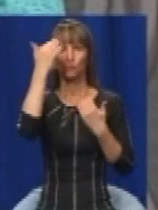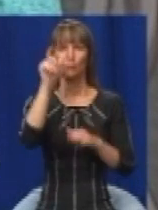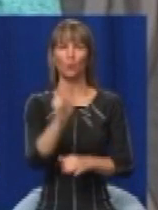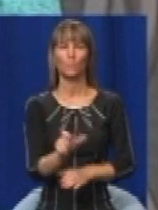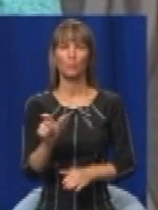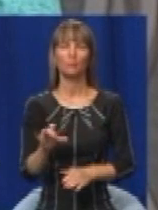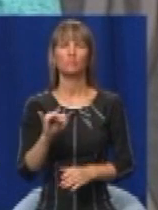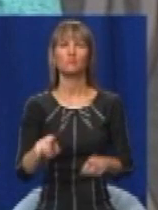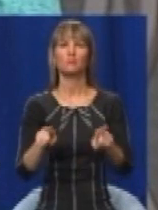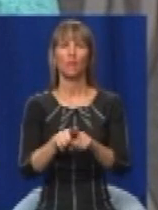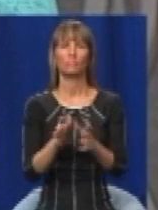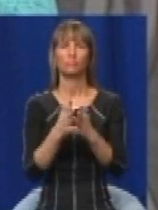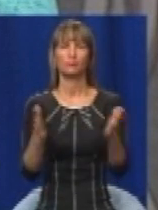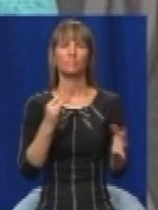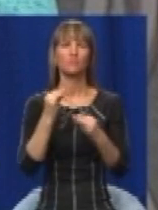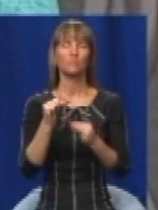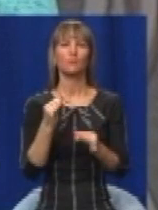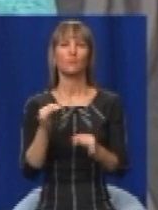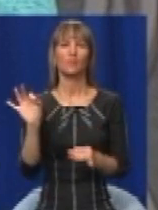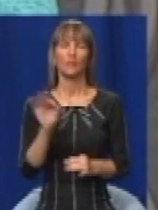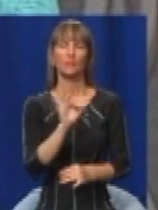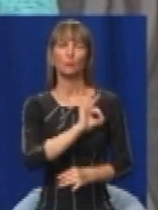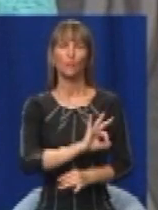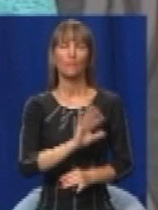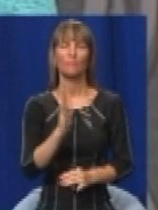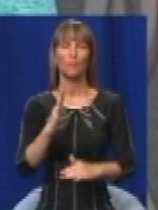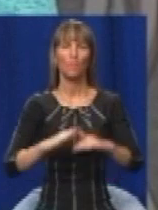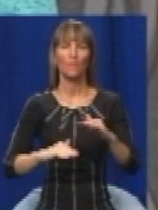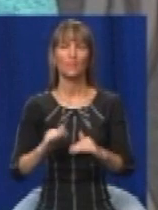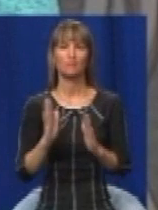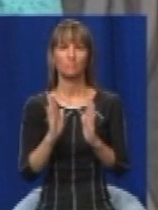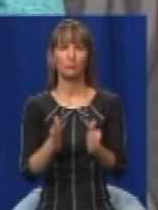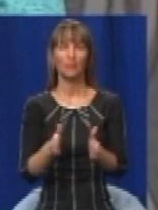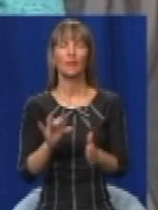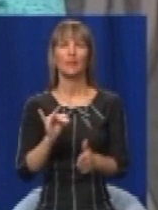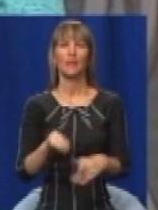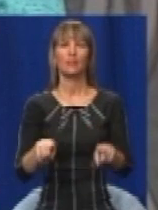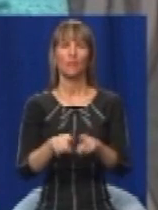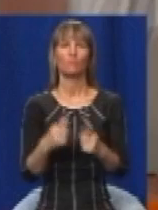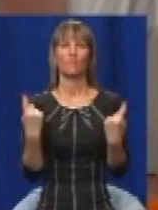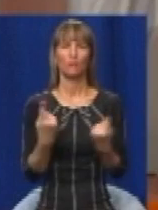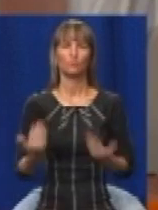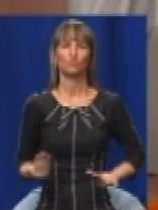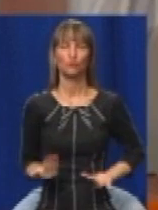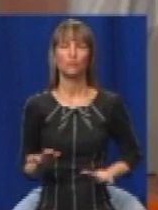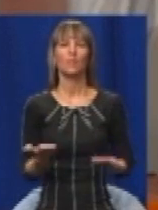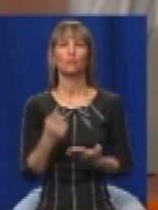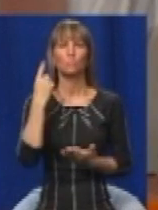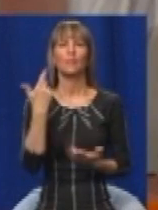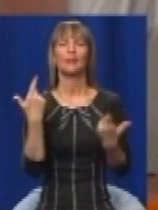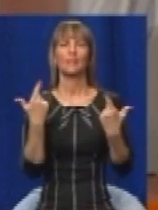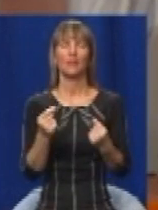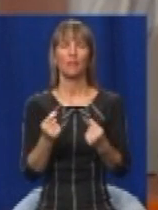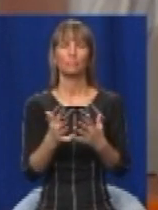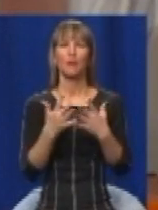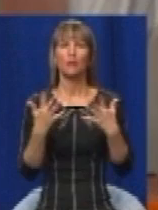І також комунікабельність дуже часто використовується в професійній сфері і також в повсякденному житті. Як ти думаєш, де